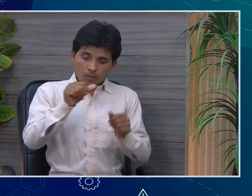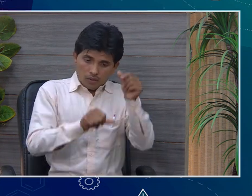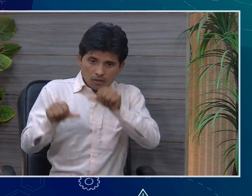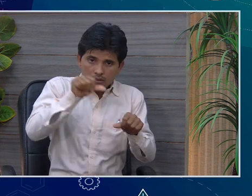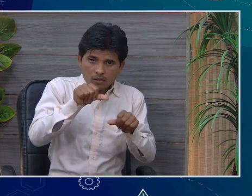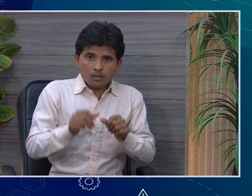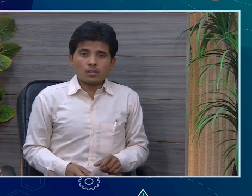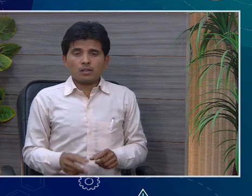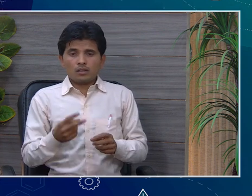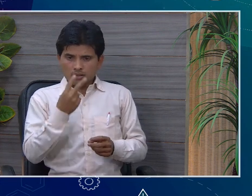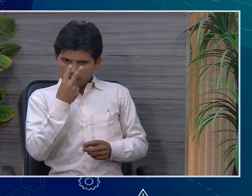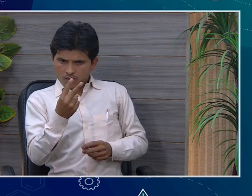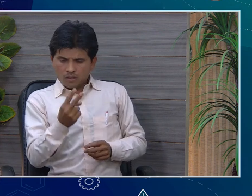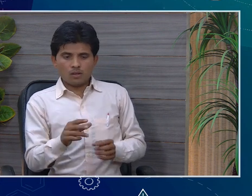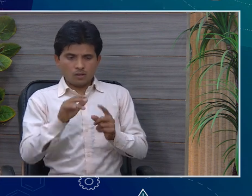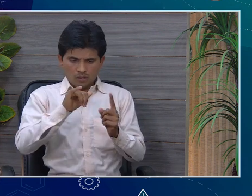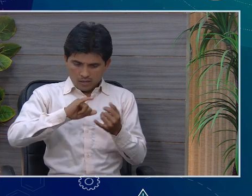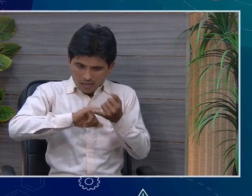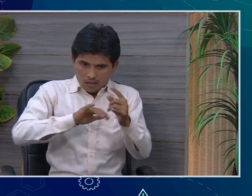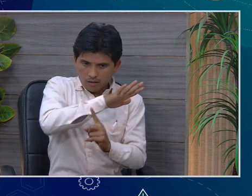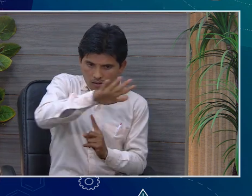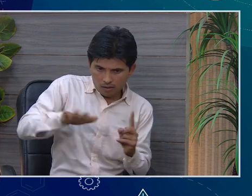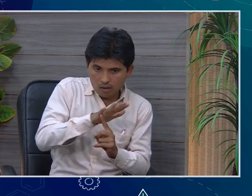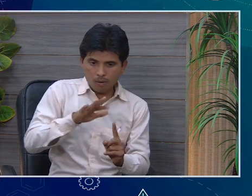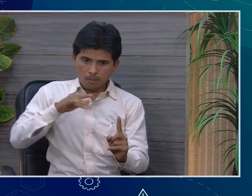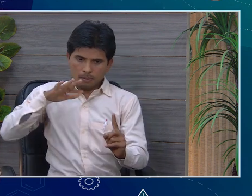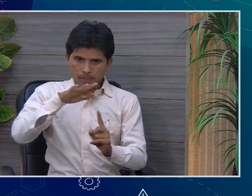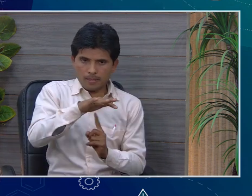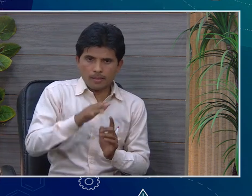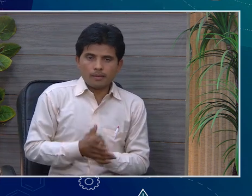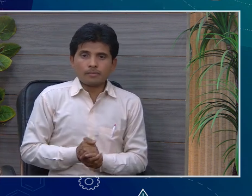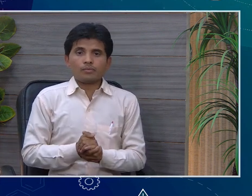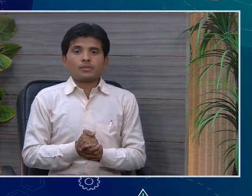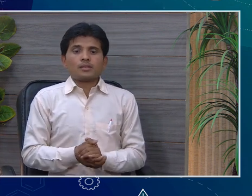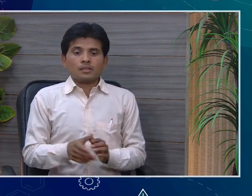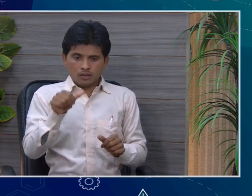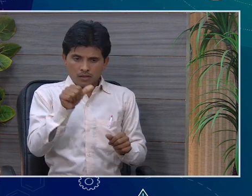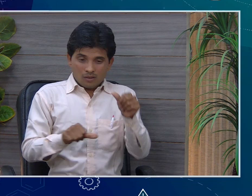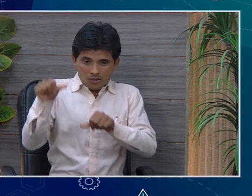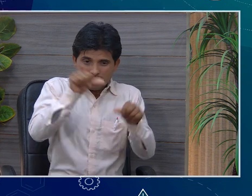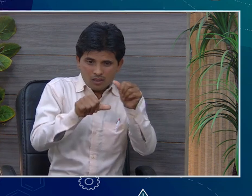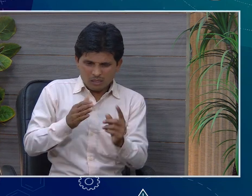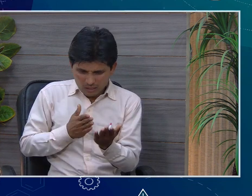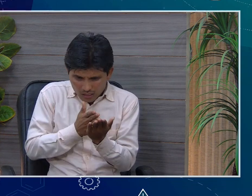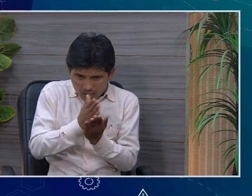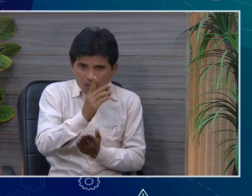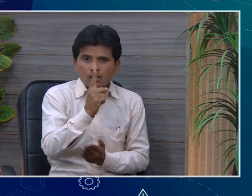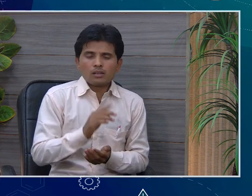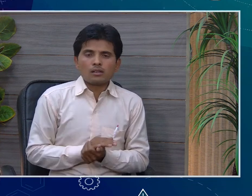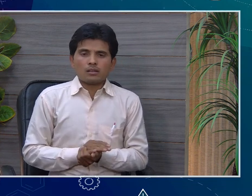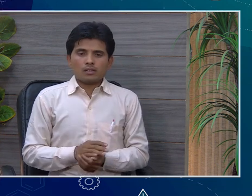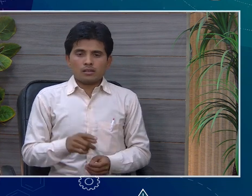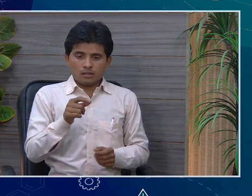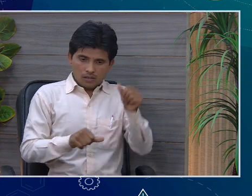का हम देखेंगे कि समय पर बहुत बड़ा प्रभाव है ना लेकिन तो विज्ञान खड़ी एक लाइन पर में काम देखो इनोवेशंस है अब वह